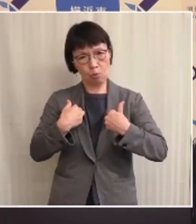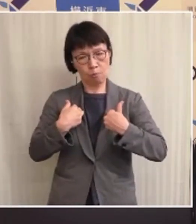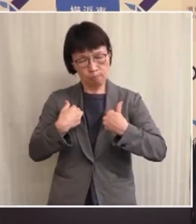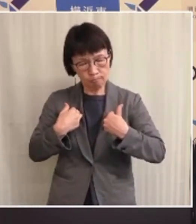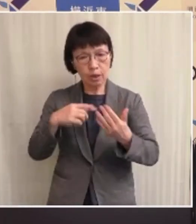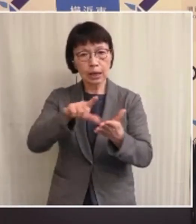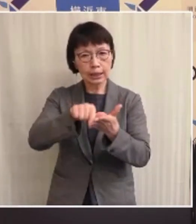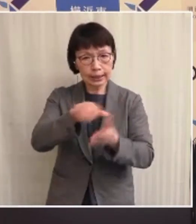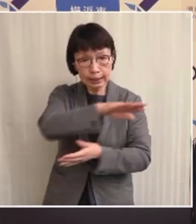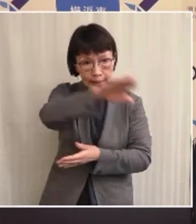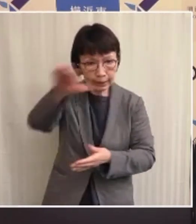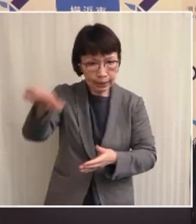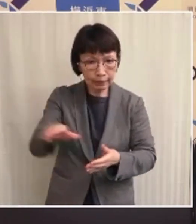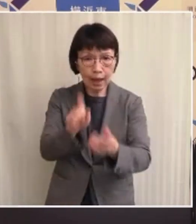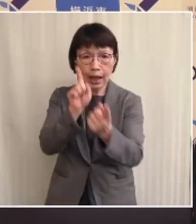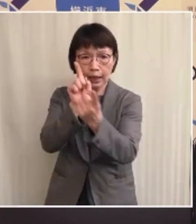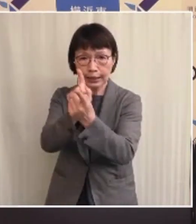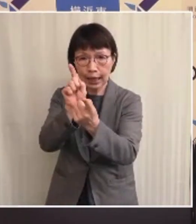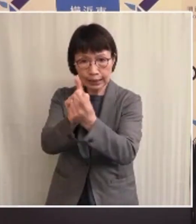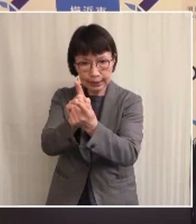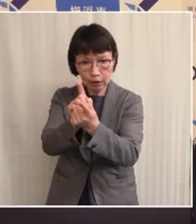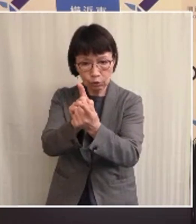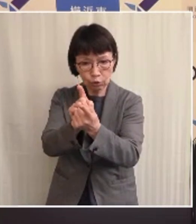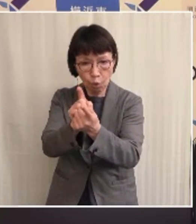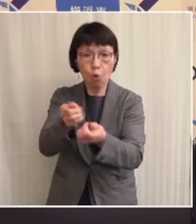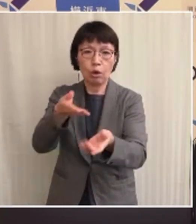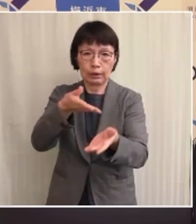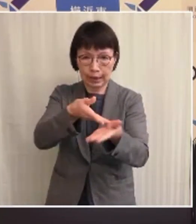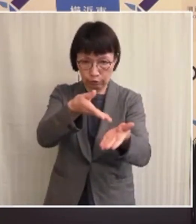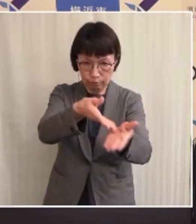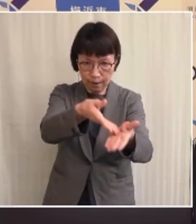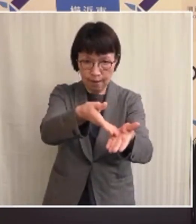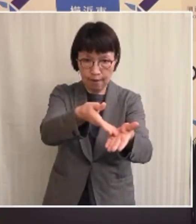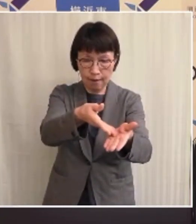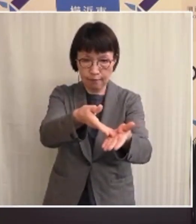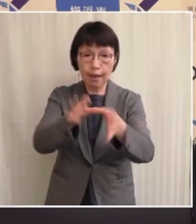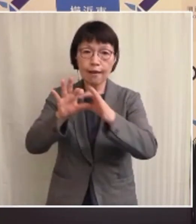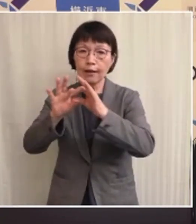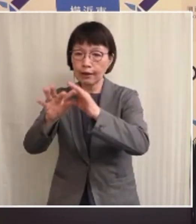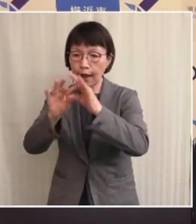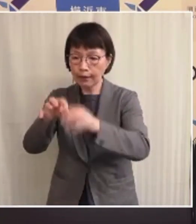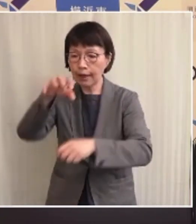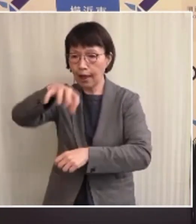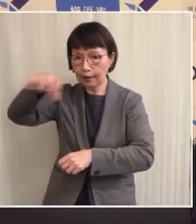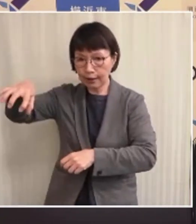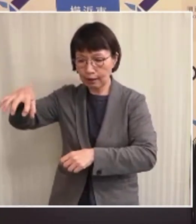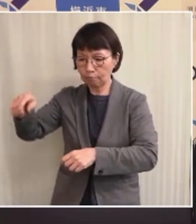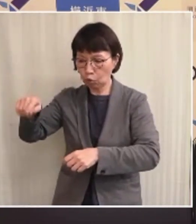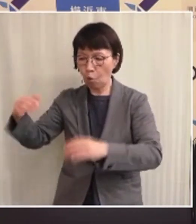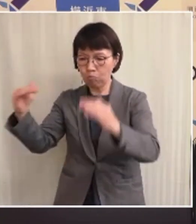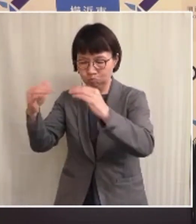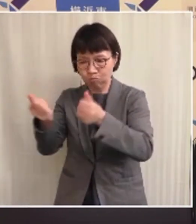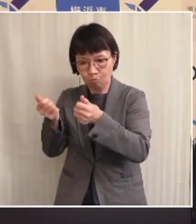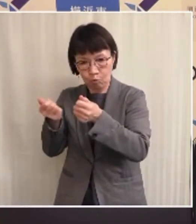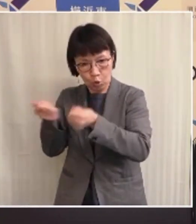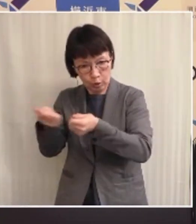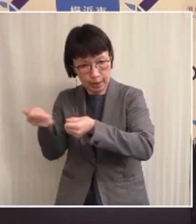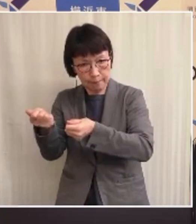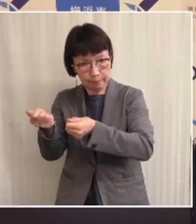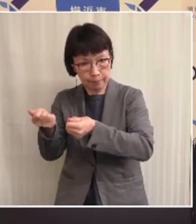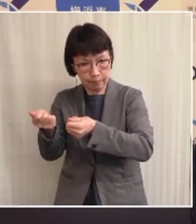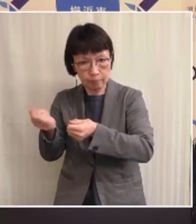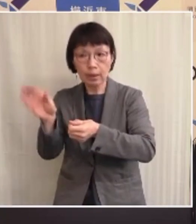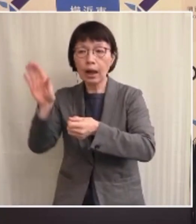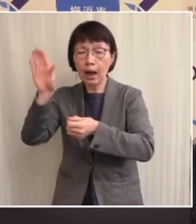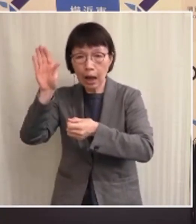地域の方に対策案を説明いたしまして、関係機関、 と調整をいたしまして